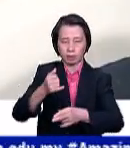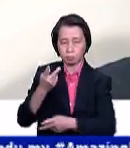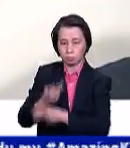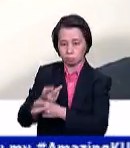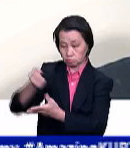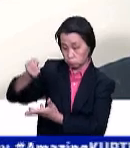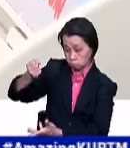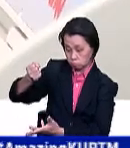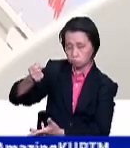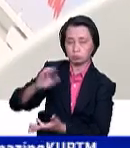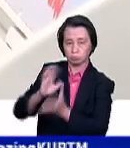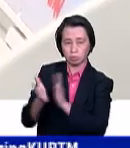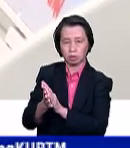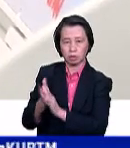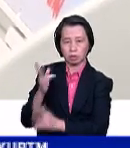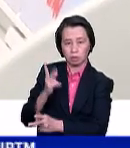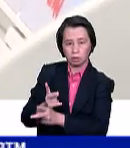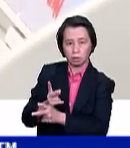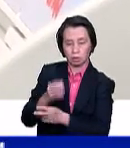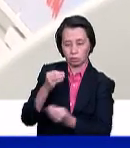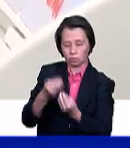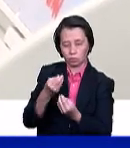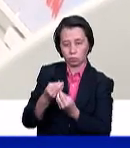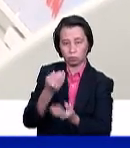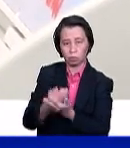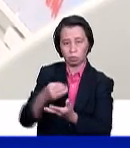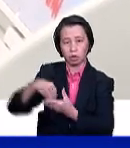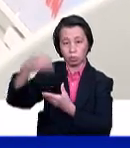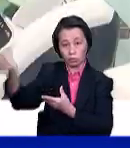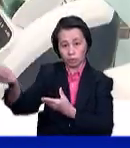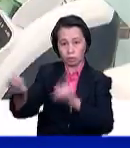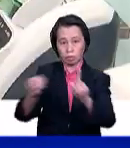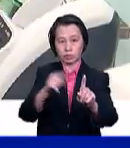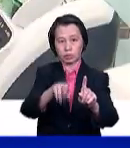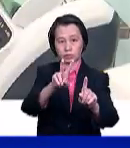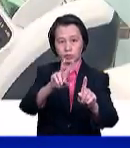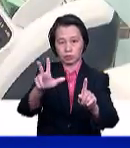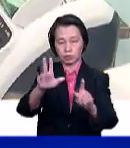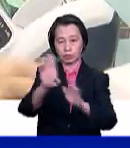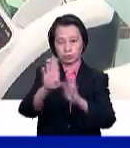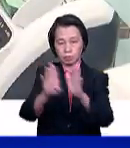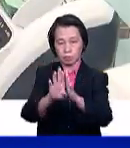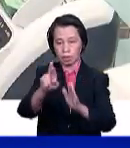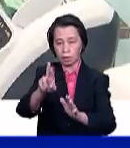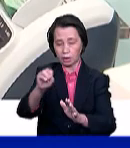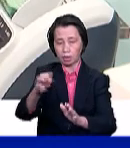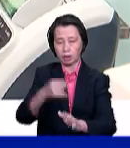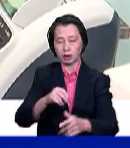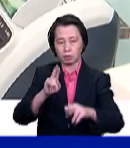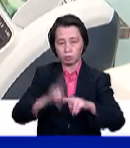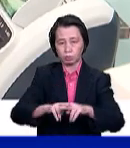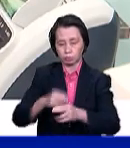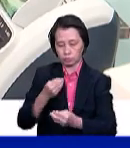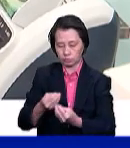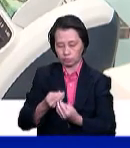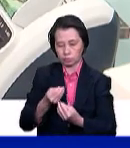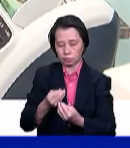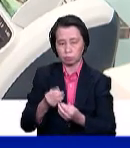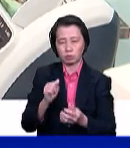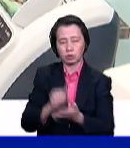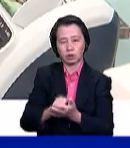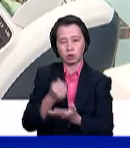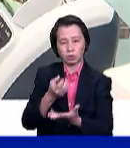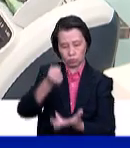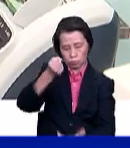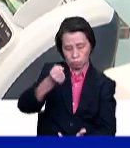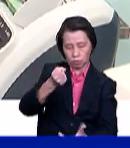Rizab Antarabangsa melibatkan Rizab Mata Wang Asing berjumlah RM102.3 bilion dan kedudukan Rizab Tabung Kewangan